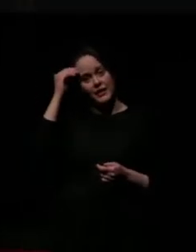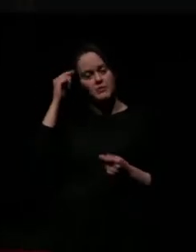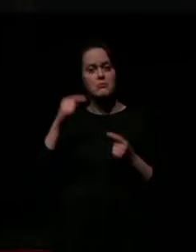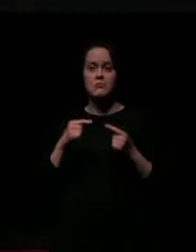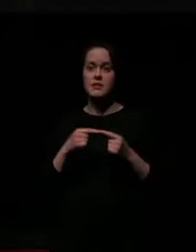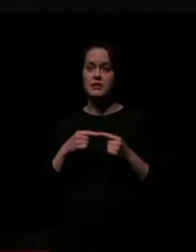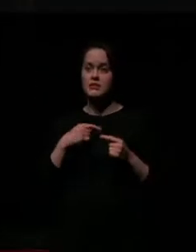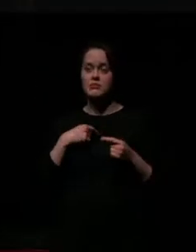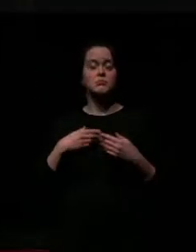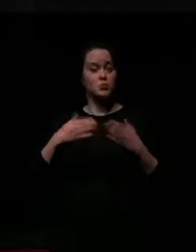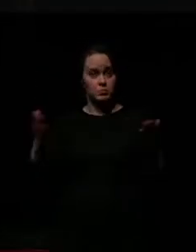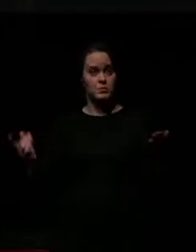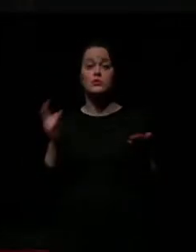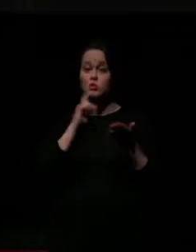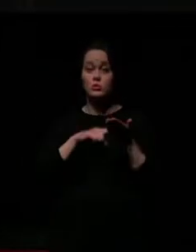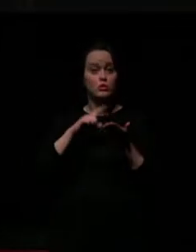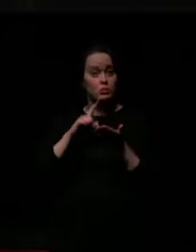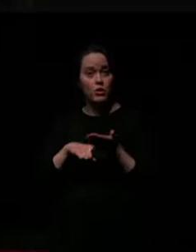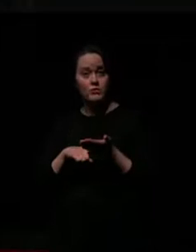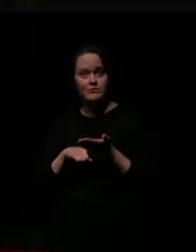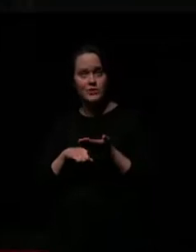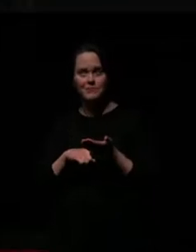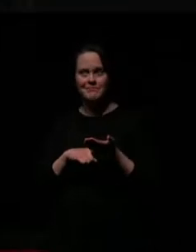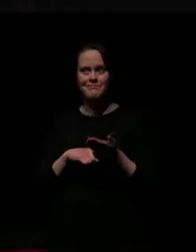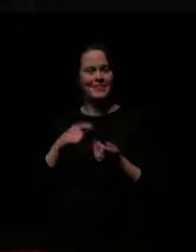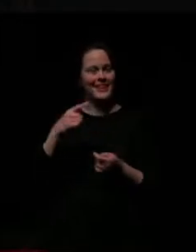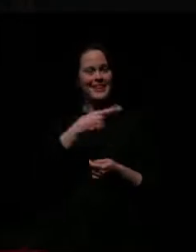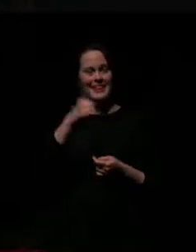har noen spørsmål. Så vet dere det. Takk for meg.